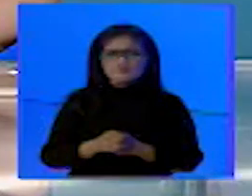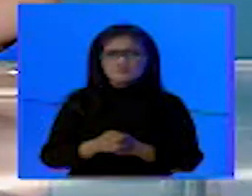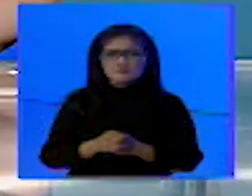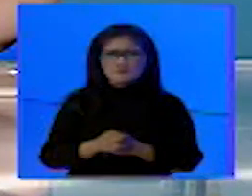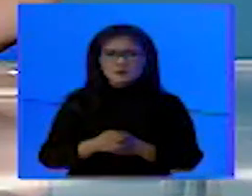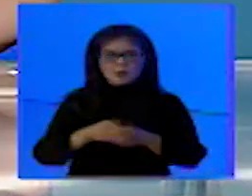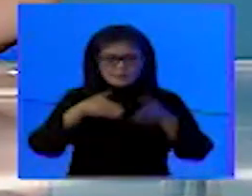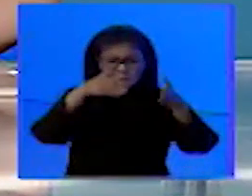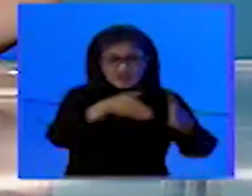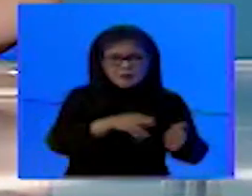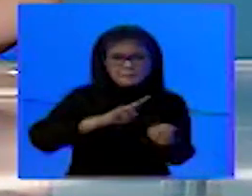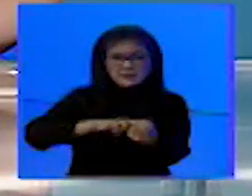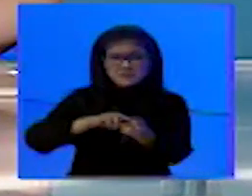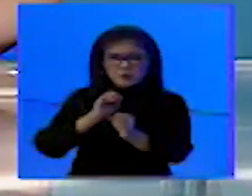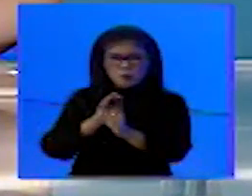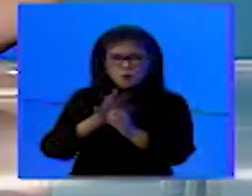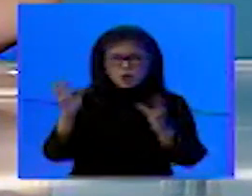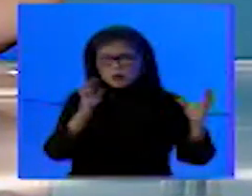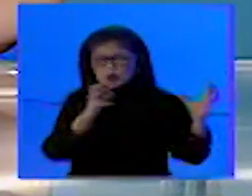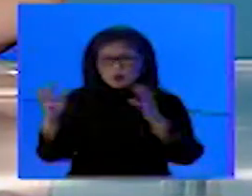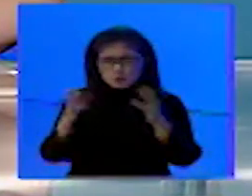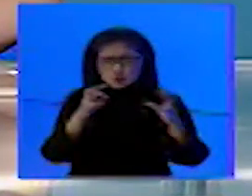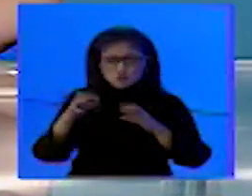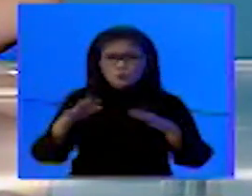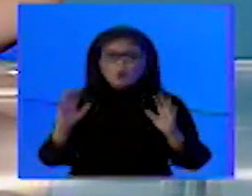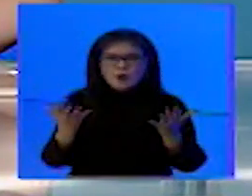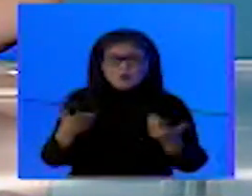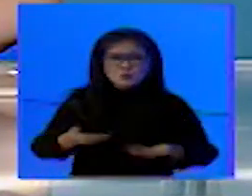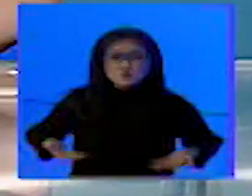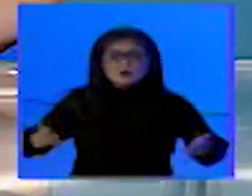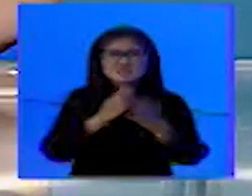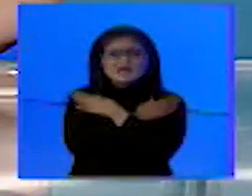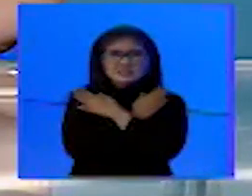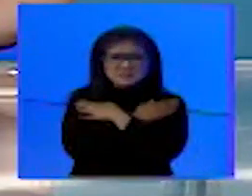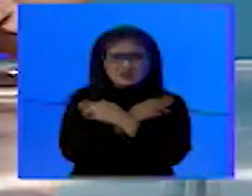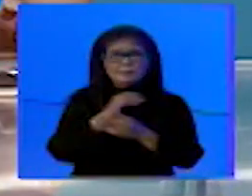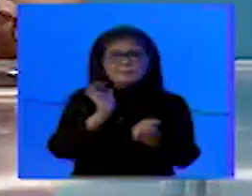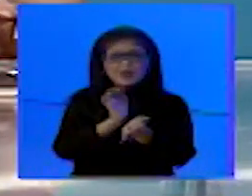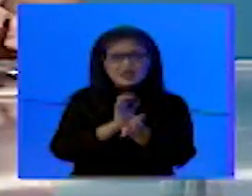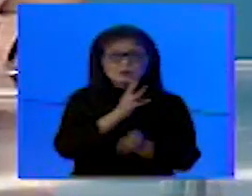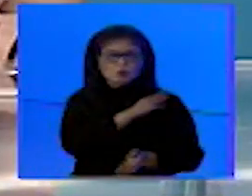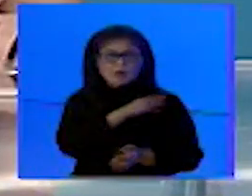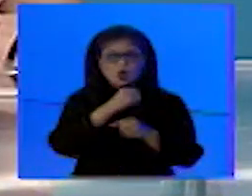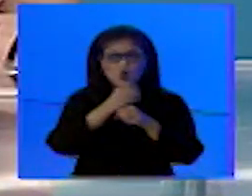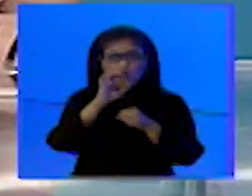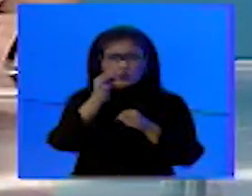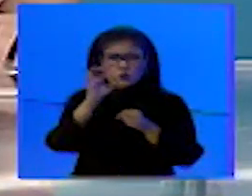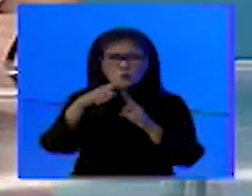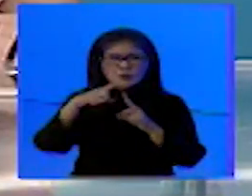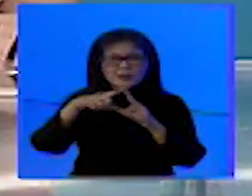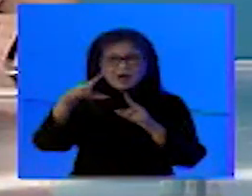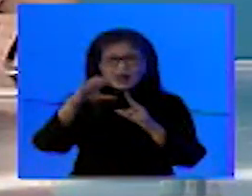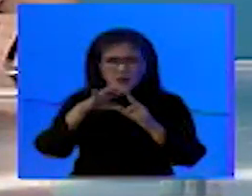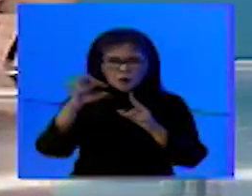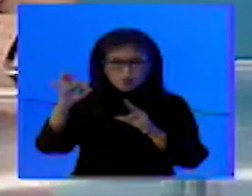Pemirsa, kericuan pemakaman pasien COVID-19 juga terjadi saat jenazah mantan Bupati Gorontalo, Bu Hipu Akib, yang terkonfirmasi